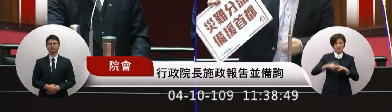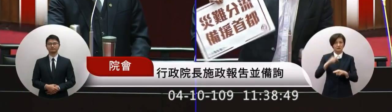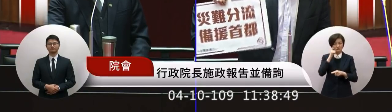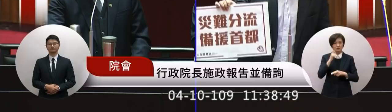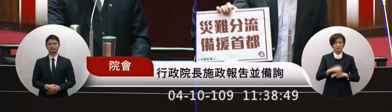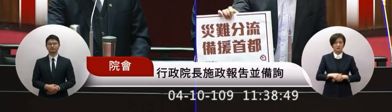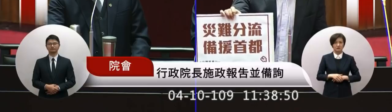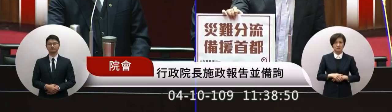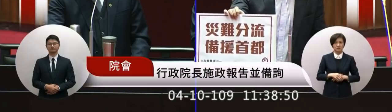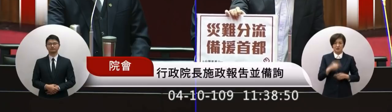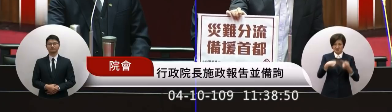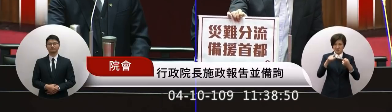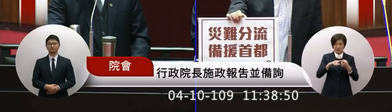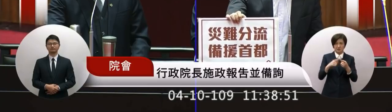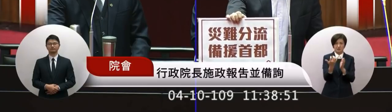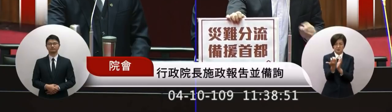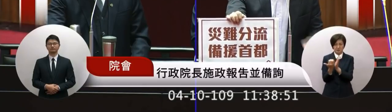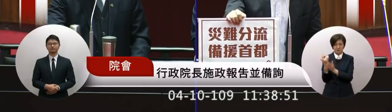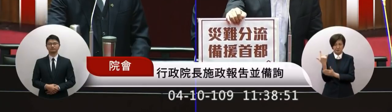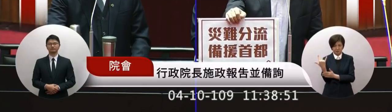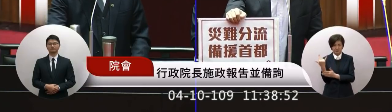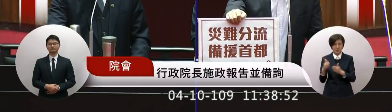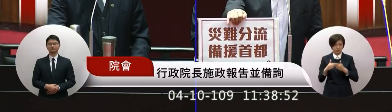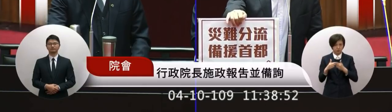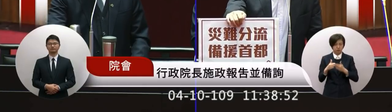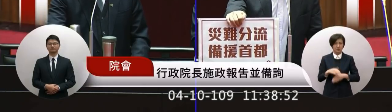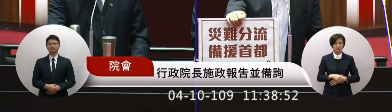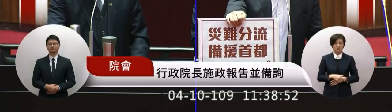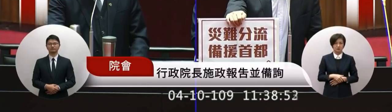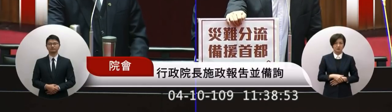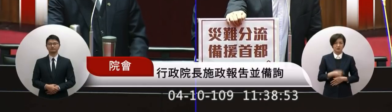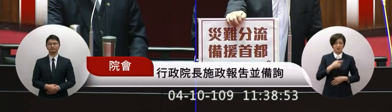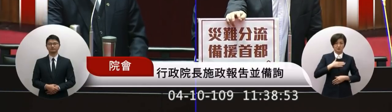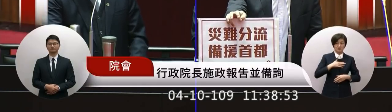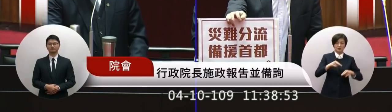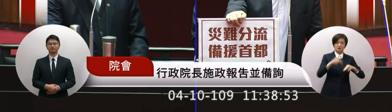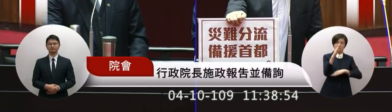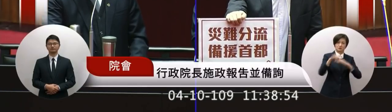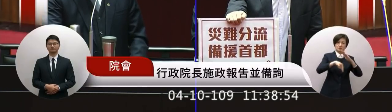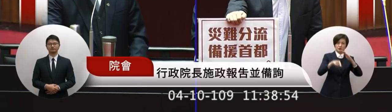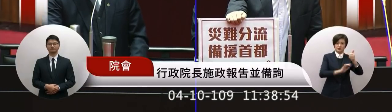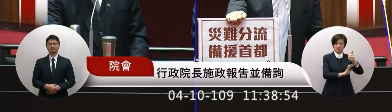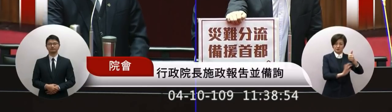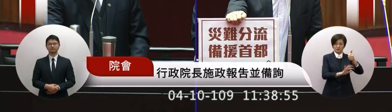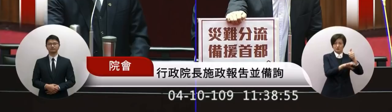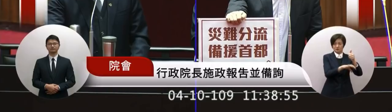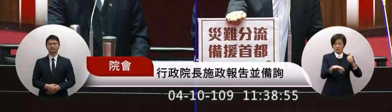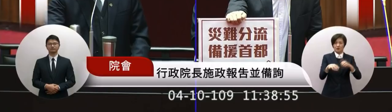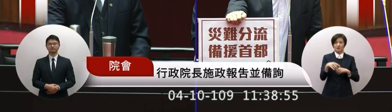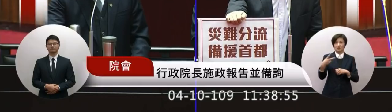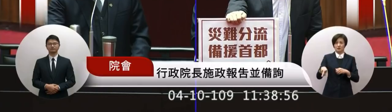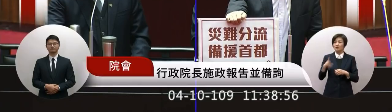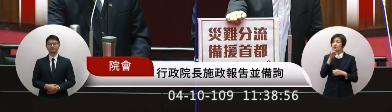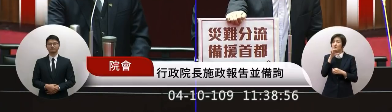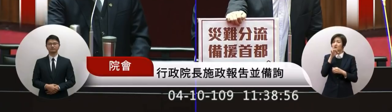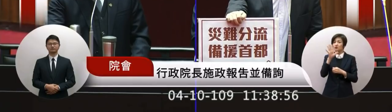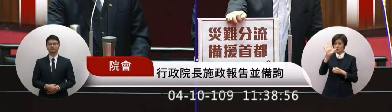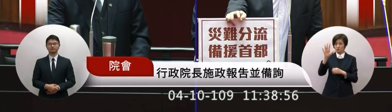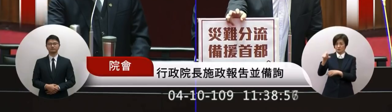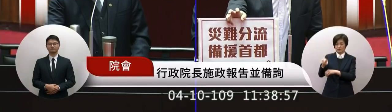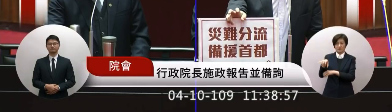一个备援首都的方案。我知影行政院伊有各部会，哦，啊，立法院有哪伫台中有一个办公室，所